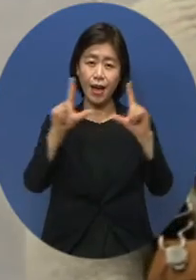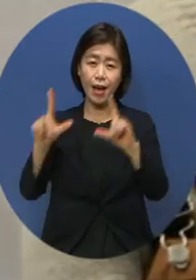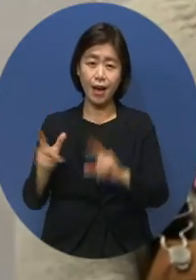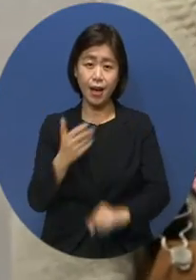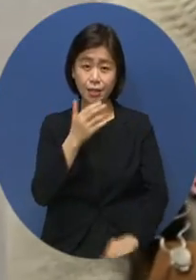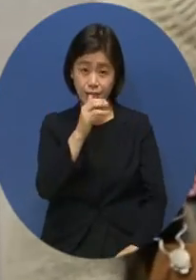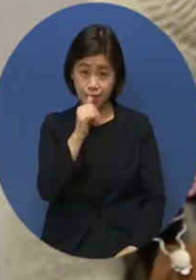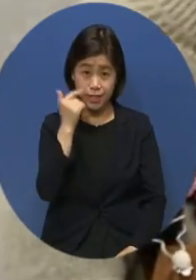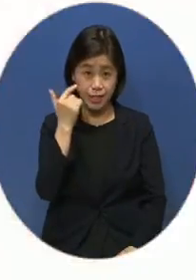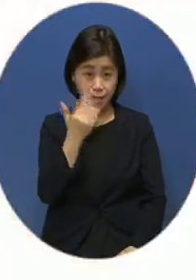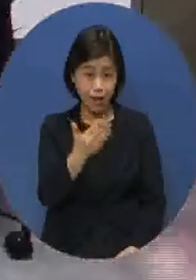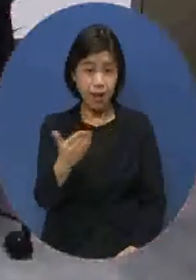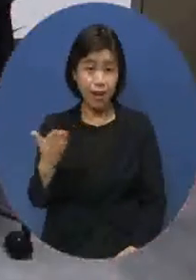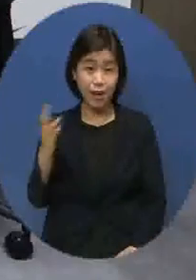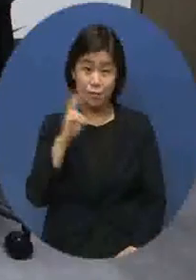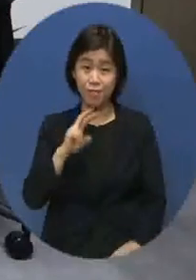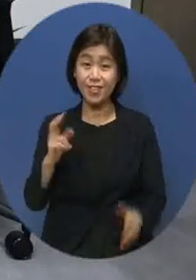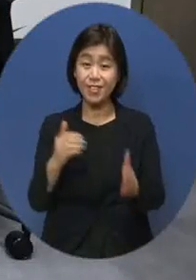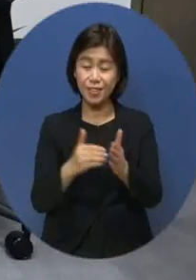있을까?